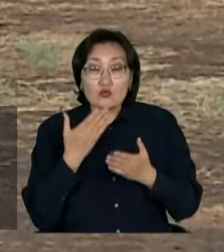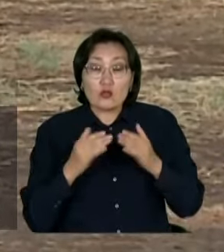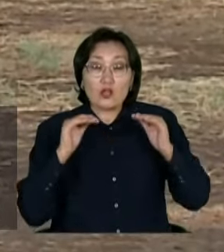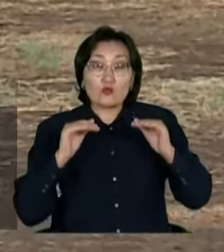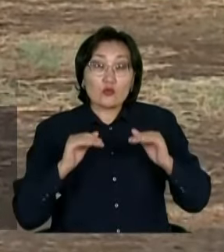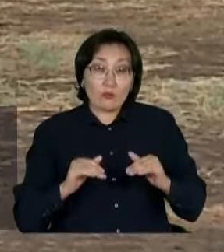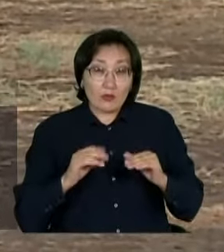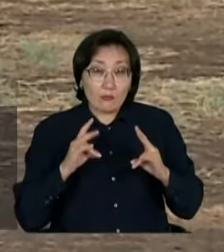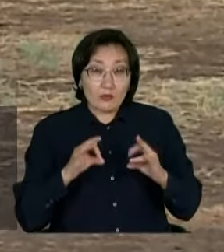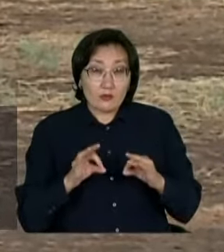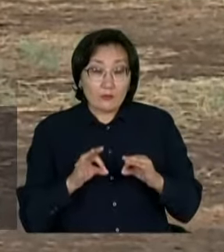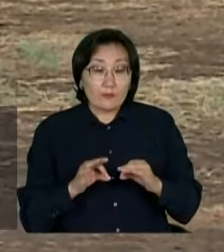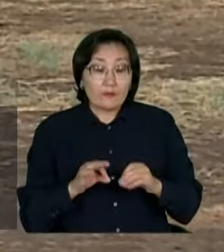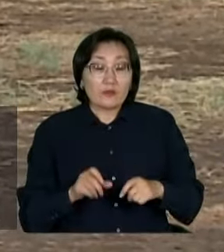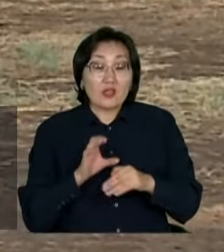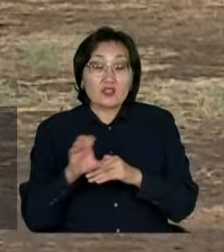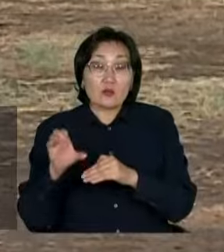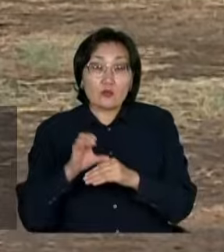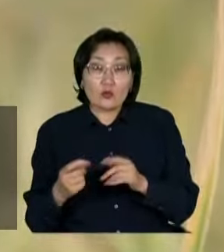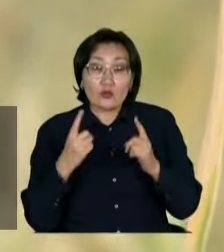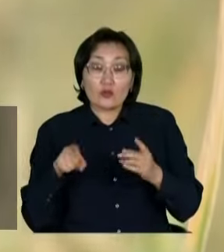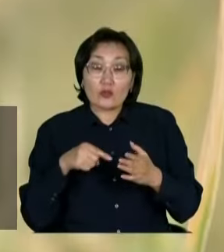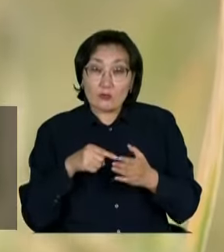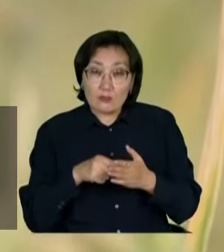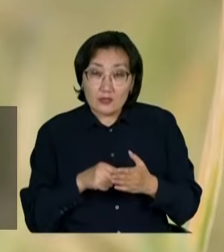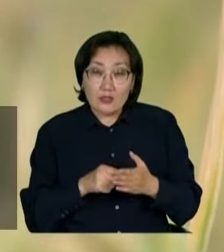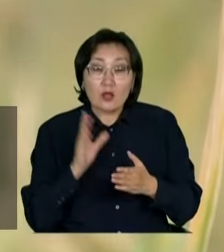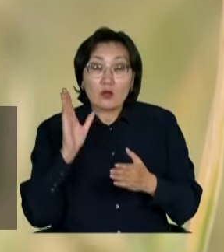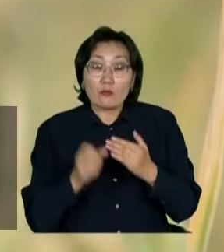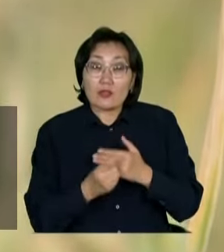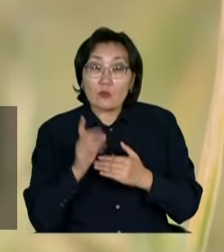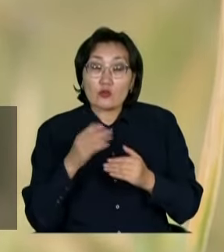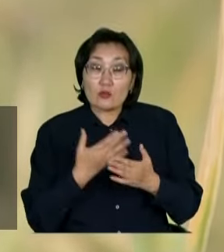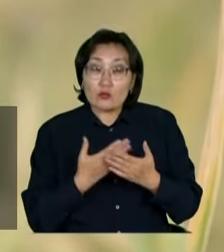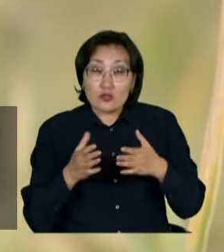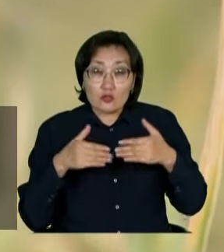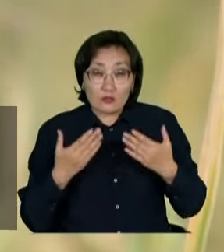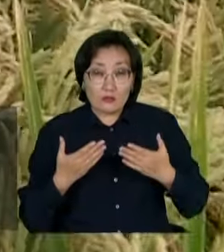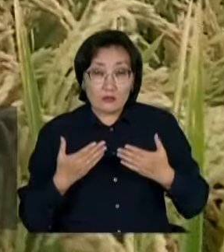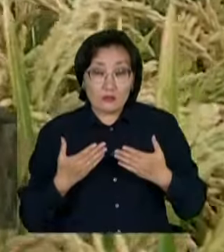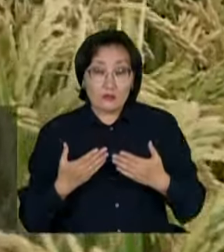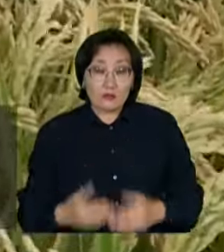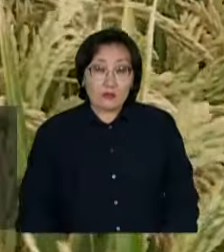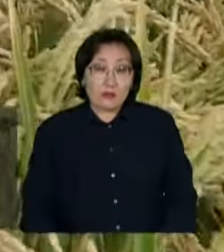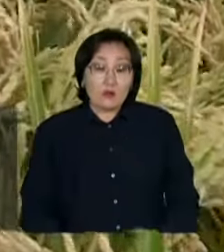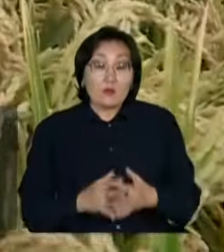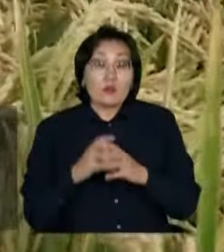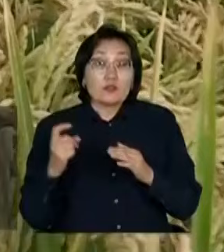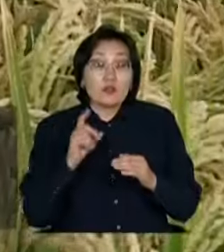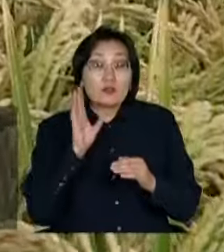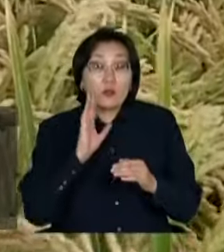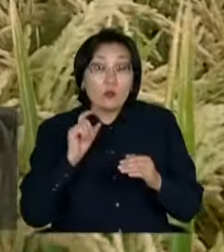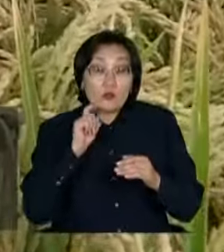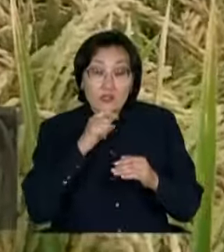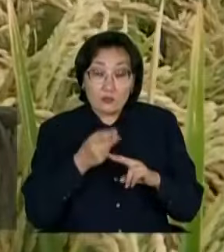Дегенменде оны өткізуде үлкен мәселе болады деген болжам жоқ. 13 мемлекетке экспортталады. Диқандар суды үнемдеу